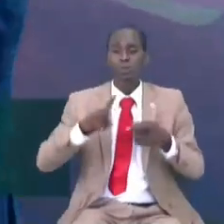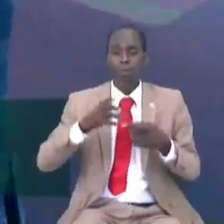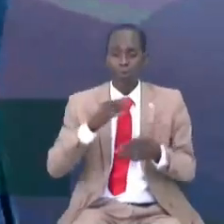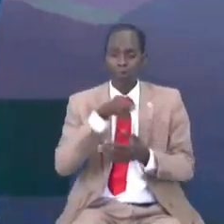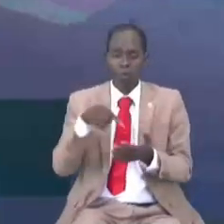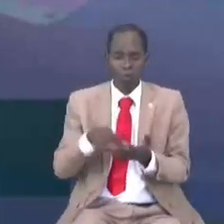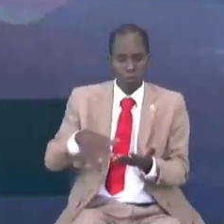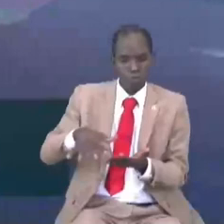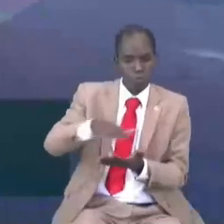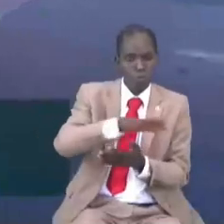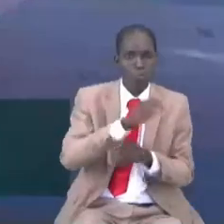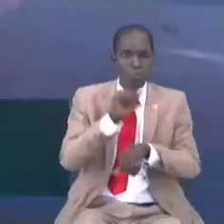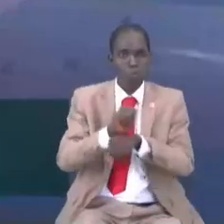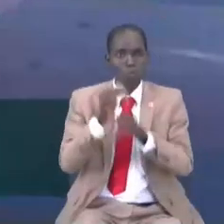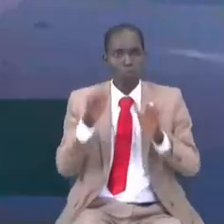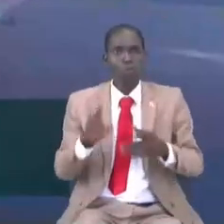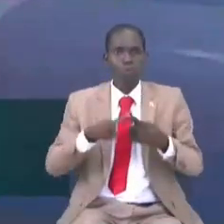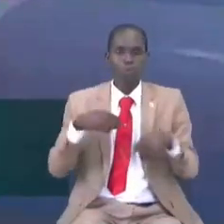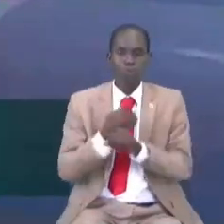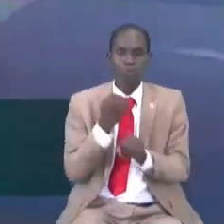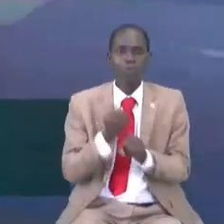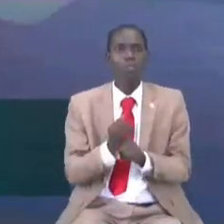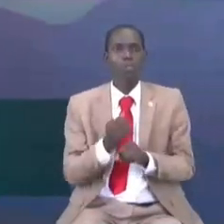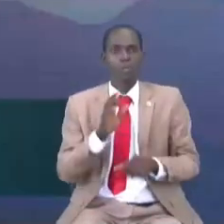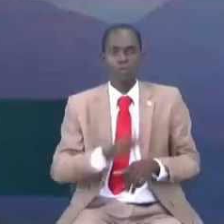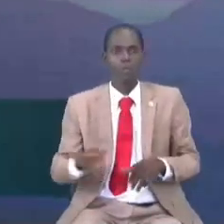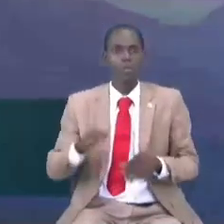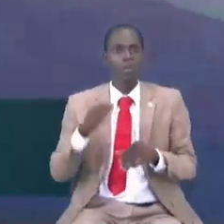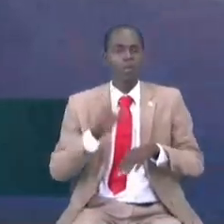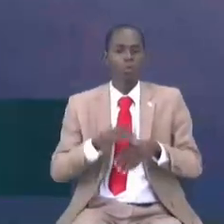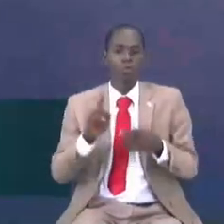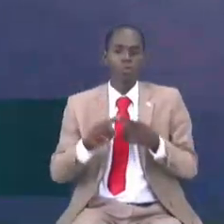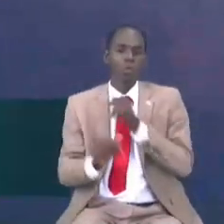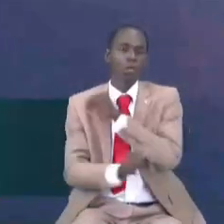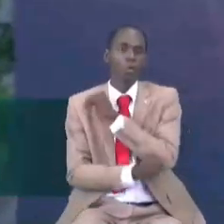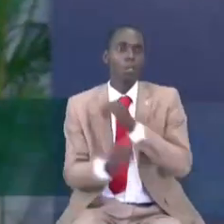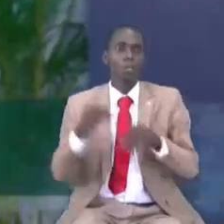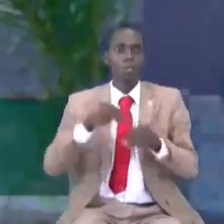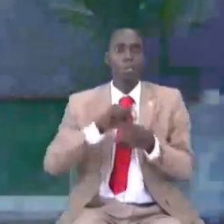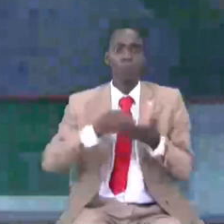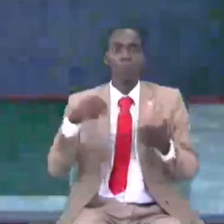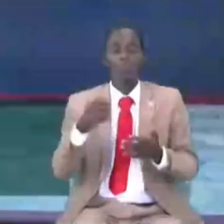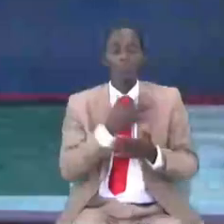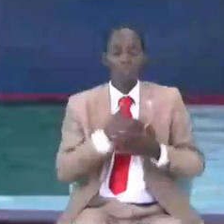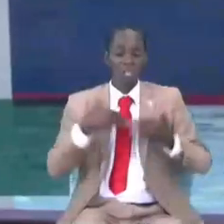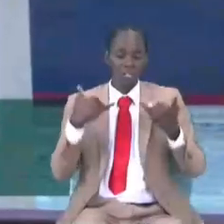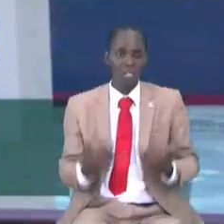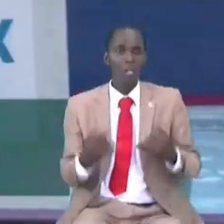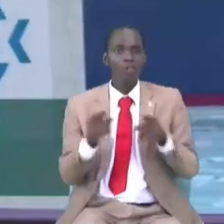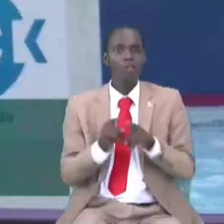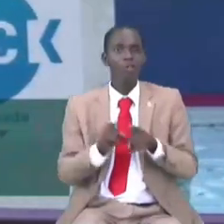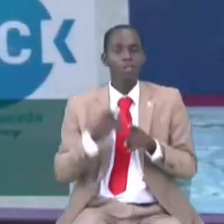Verset 10, verset 13, déjà, la cognée est mise à la